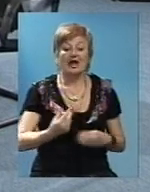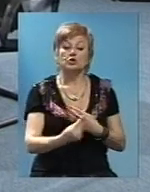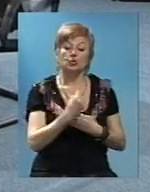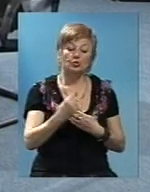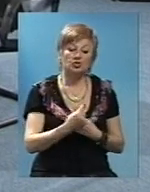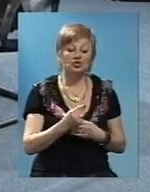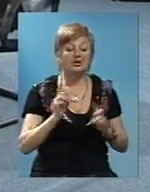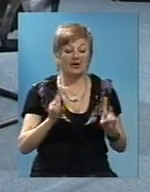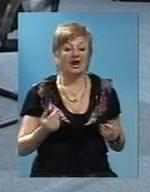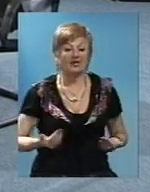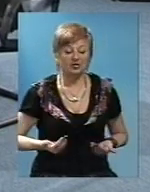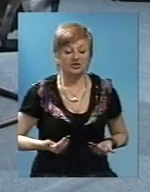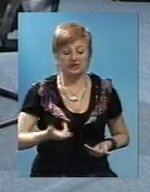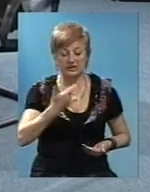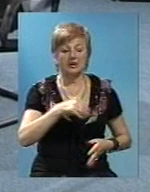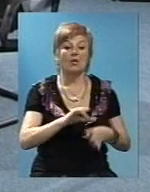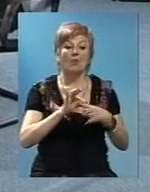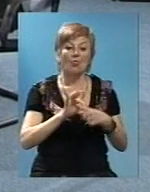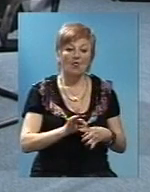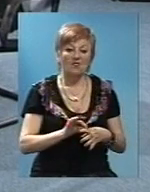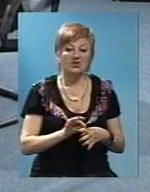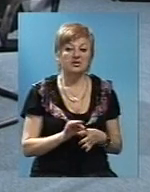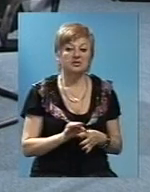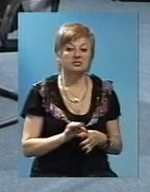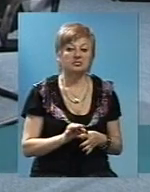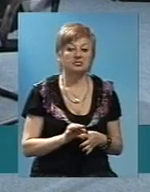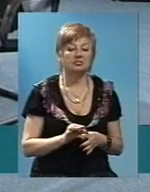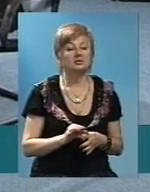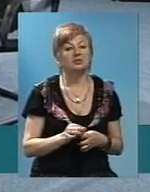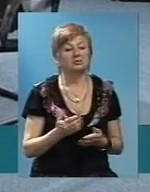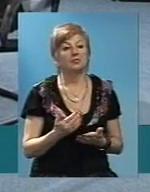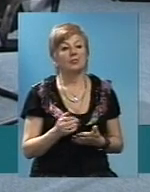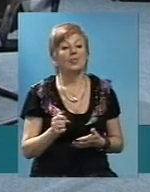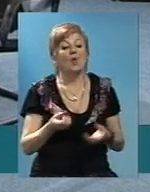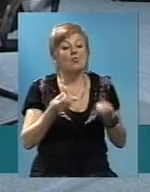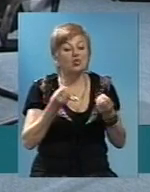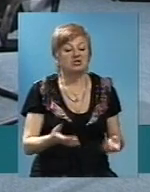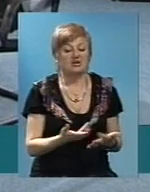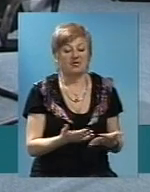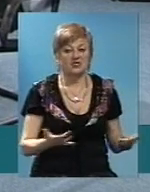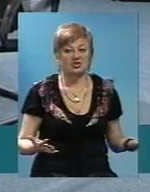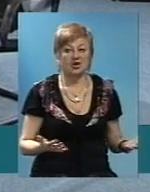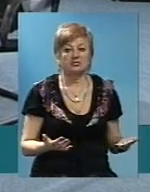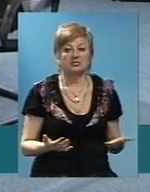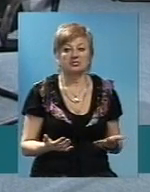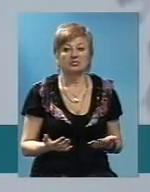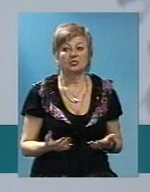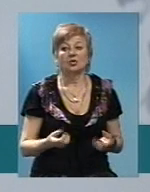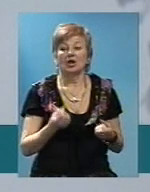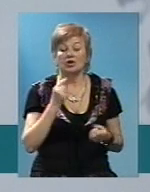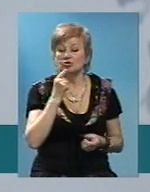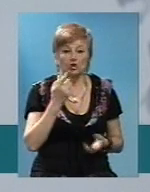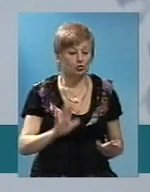у цьому житті поводитися з якимись, на перший погляд, простими речами. Тобто забронювати квиток – це ж не